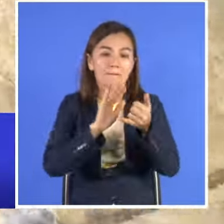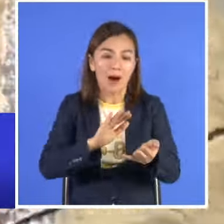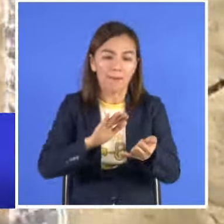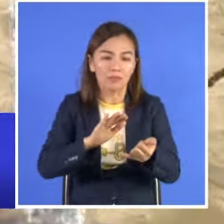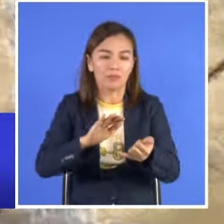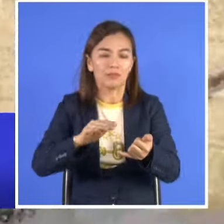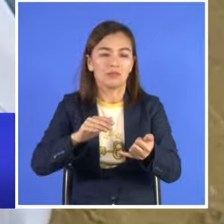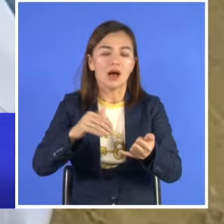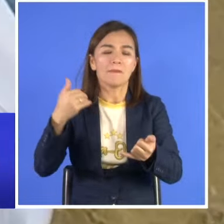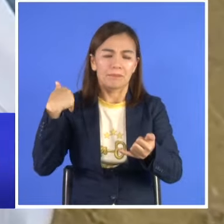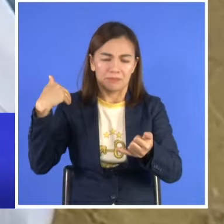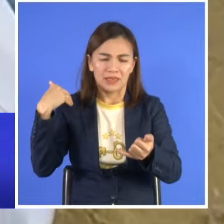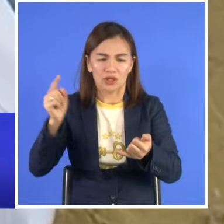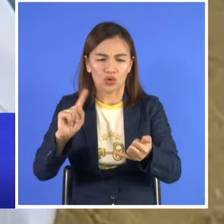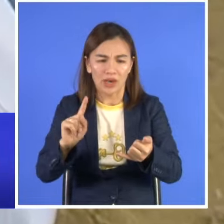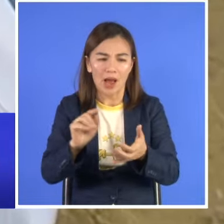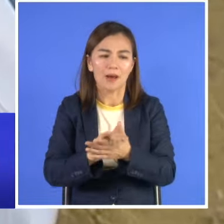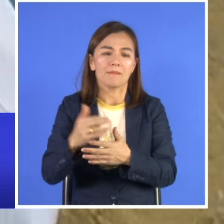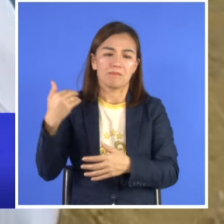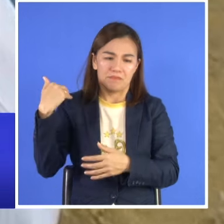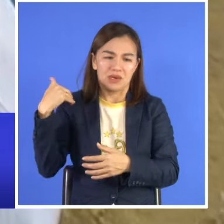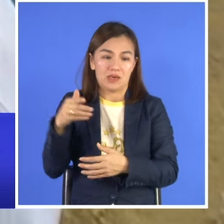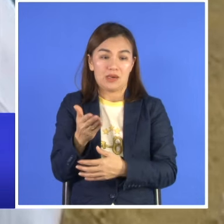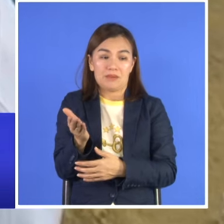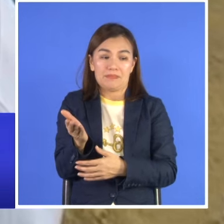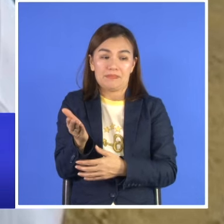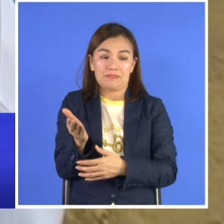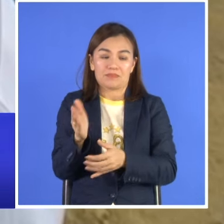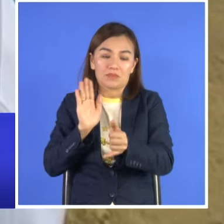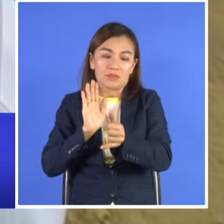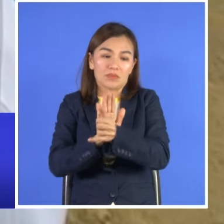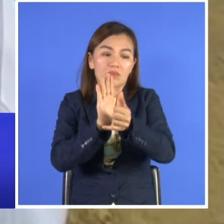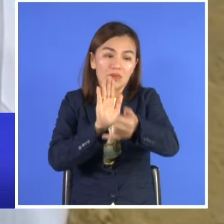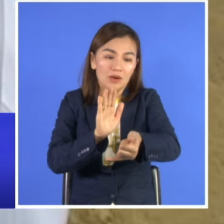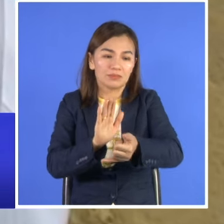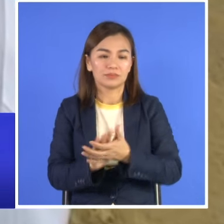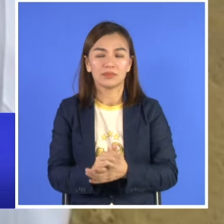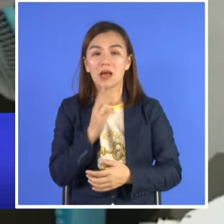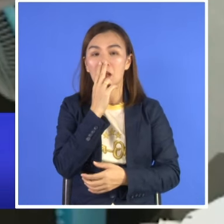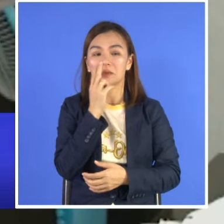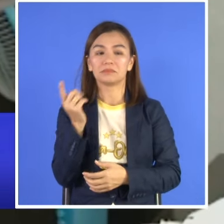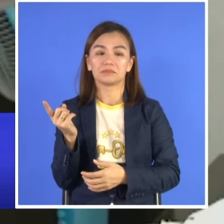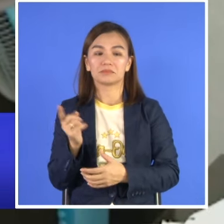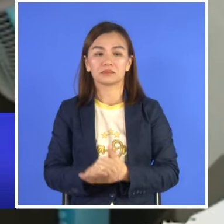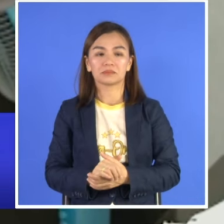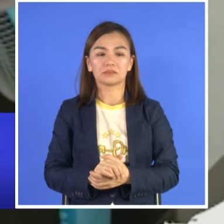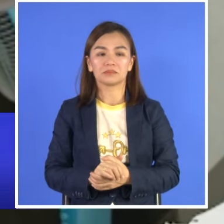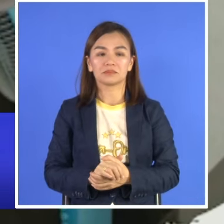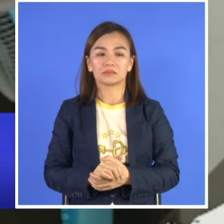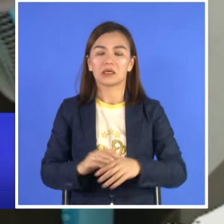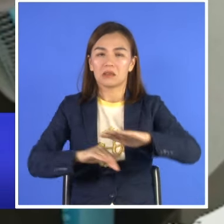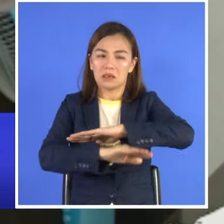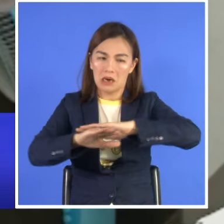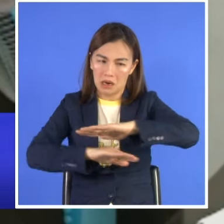ลมอยู่แบบนี้นะครับถีบข้างหลังปั๊บเนี่ยหัวนี่ข้างหลังเนี่ยเจอรอยรองเท้าอยู่เลยนะนี่เป็นหลักฐานที่ชัดเจนนะ